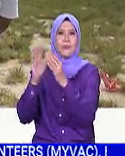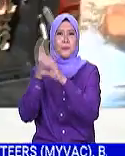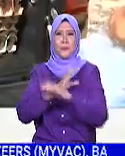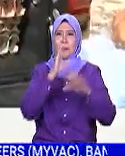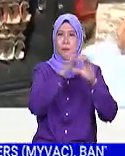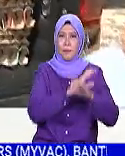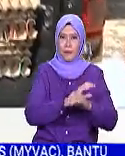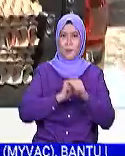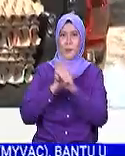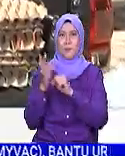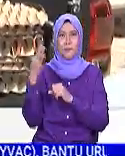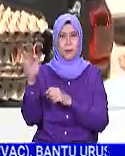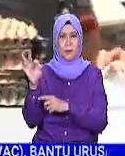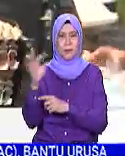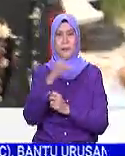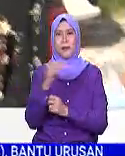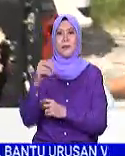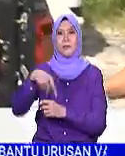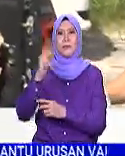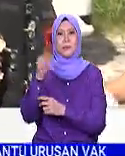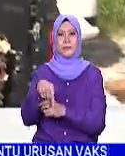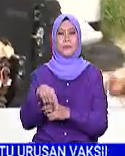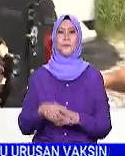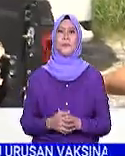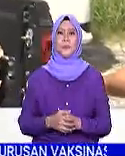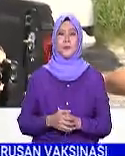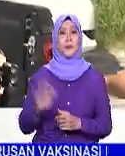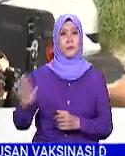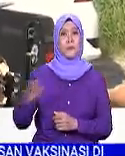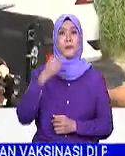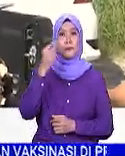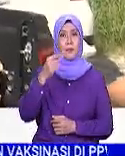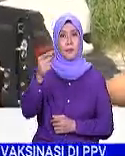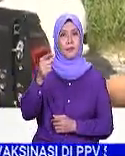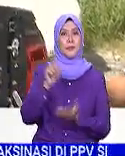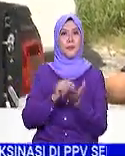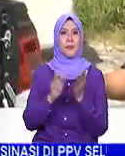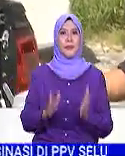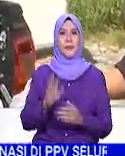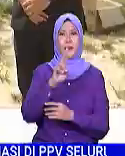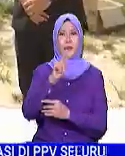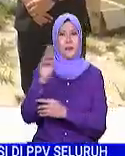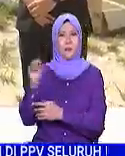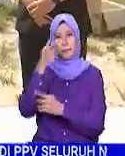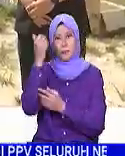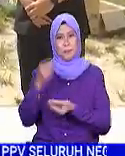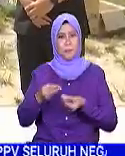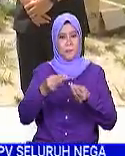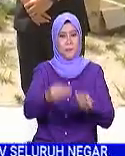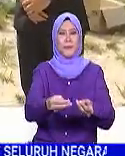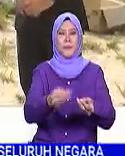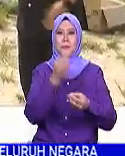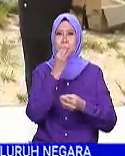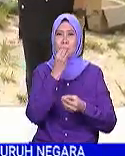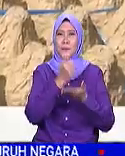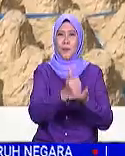cabaran PD Miko b19 dan pick di Beliau berkata demikian kepada pemberita arti m selepas menyerahkan bantuan makanan